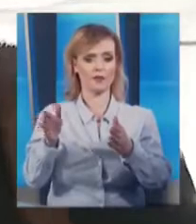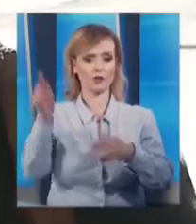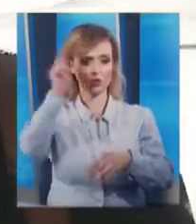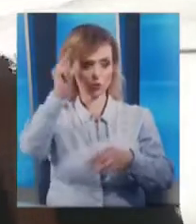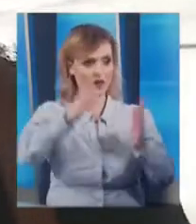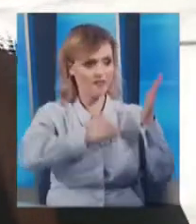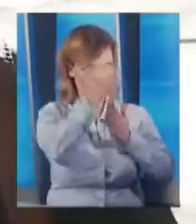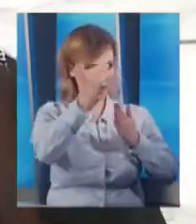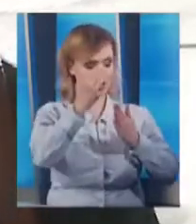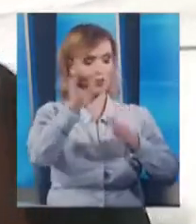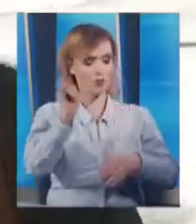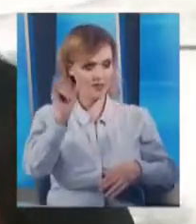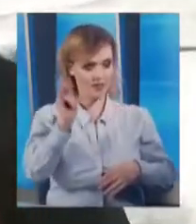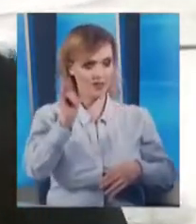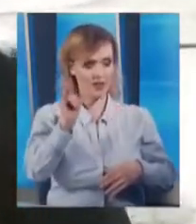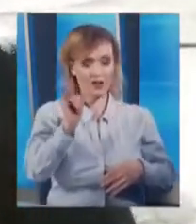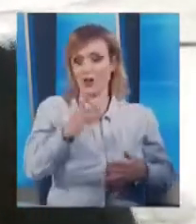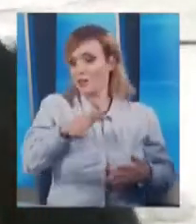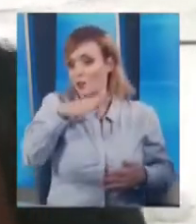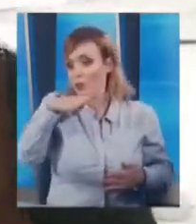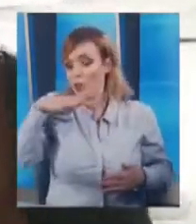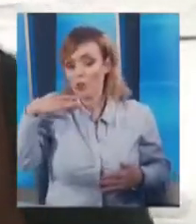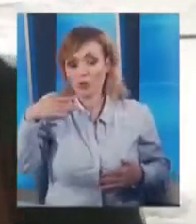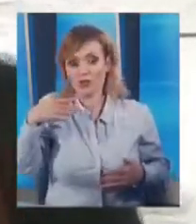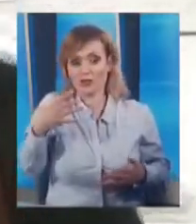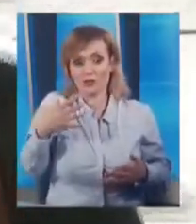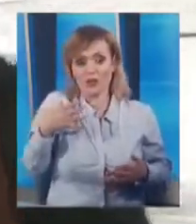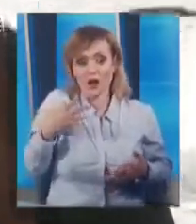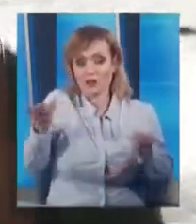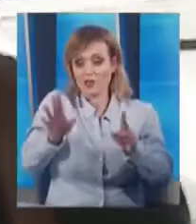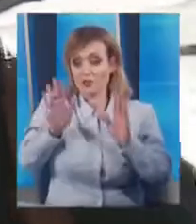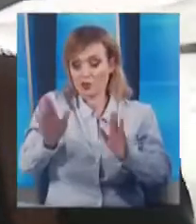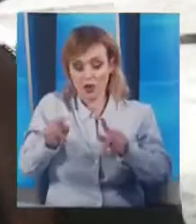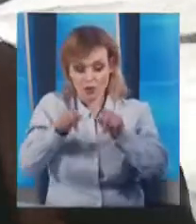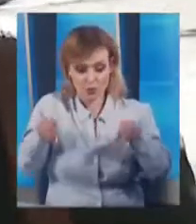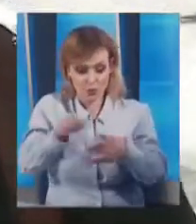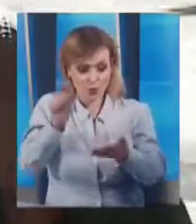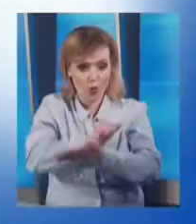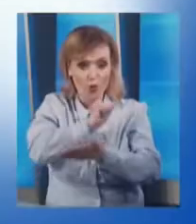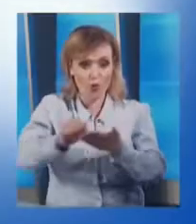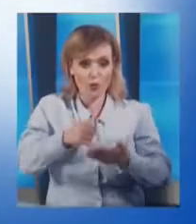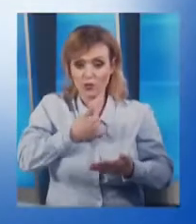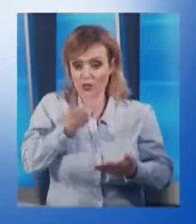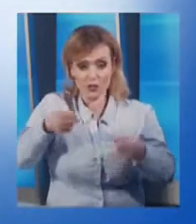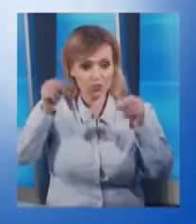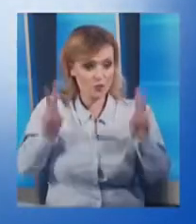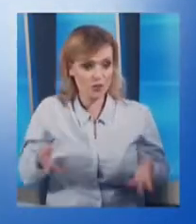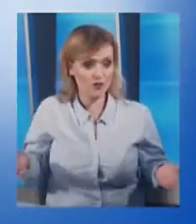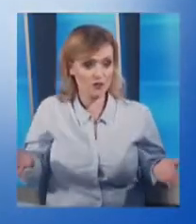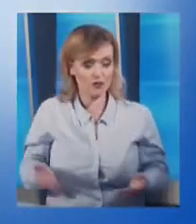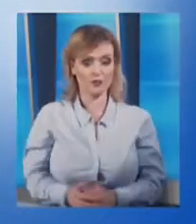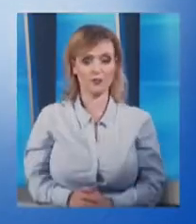studiile superioare și mulți se duc doar cu documentul de acolo. Nu avem specialiști.